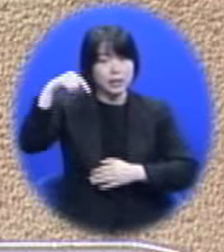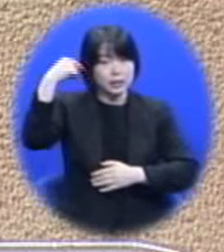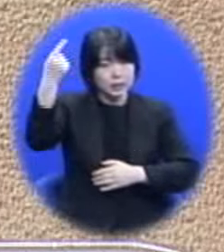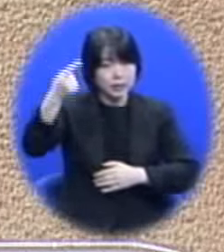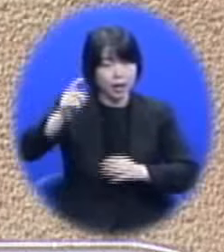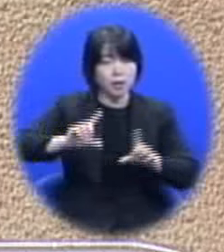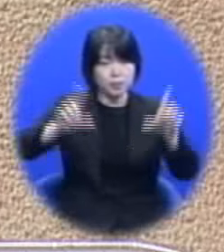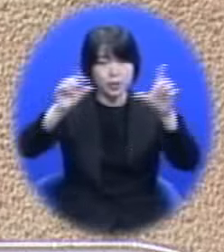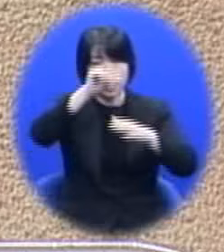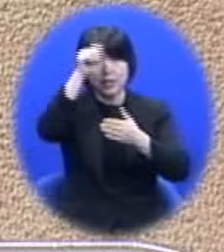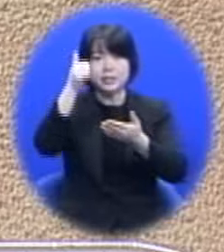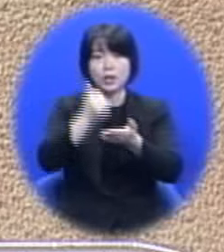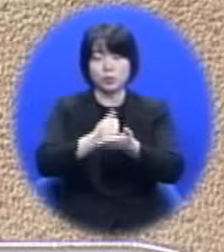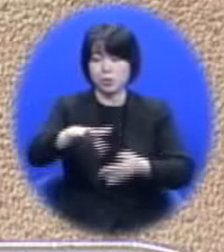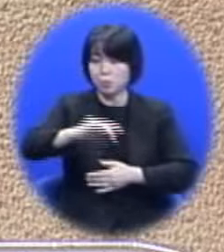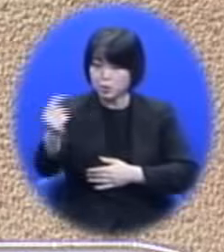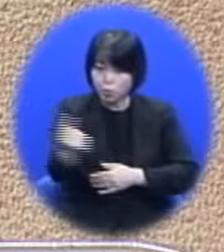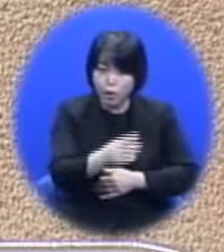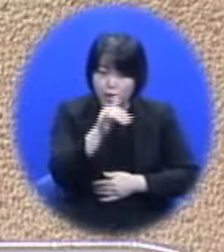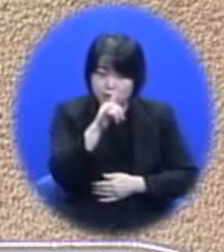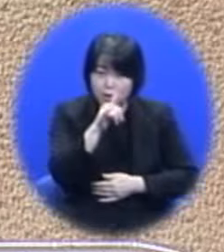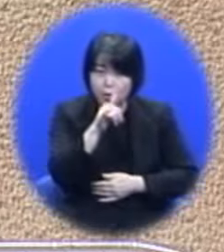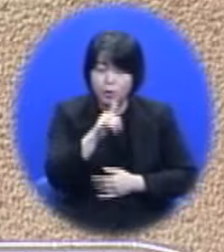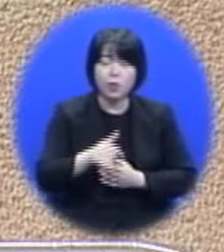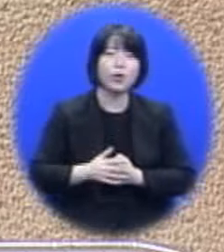장로님이 먼저 나와 계세요.